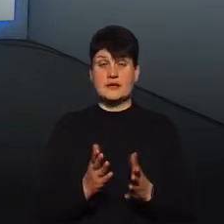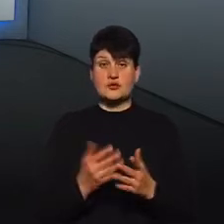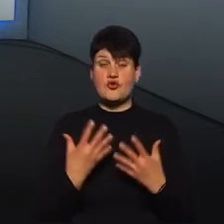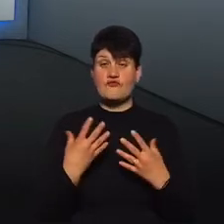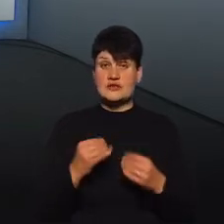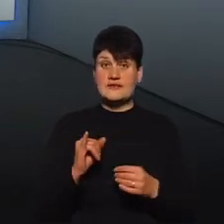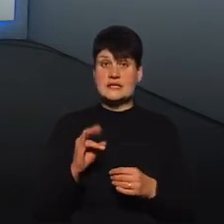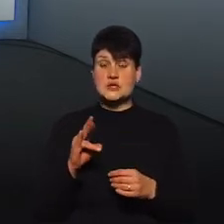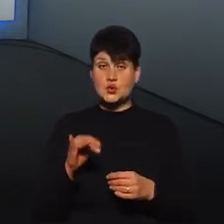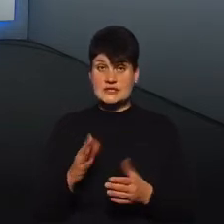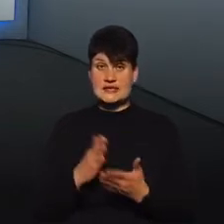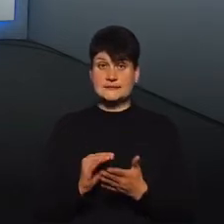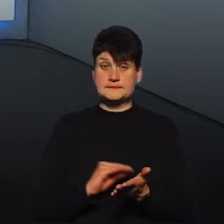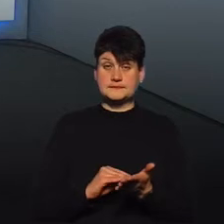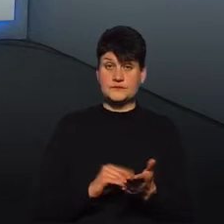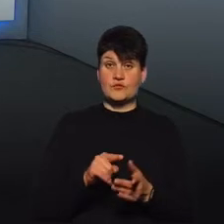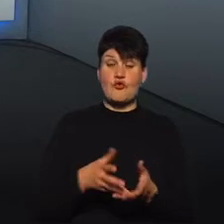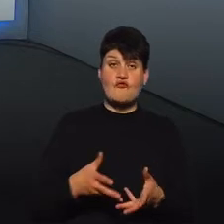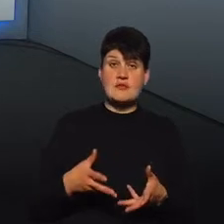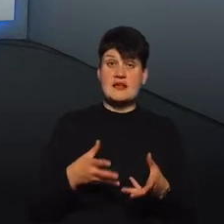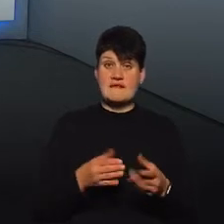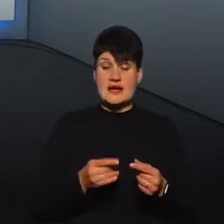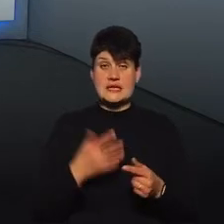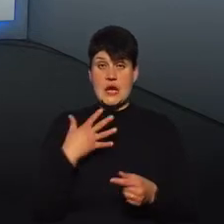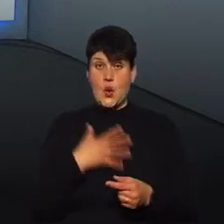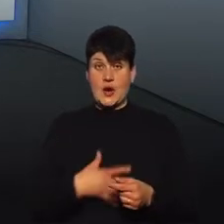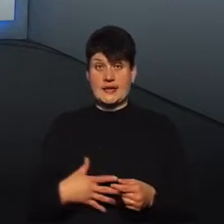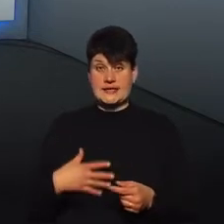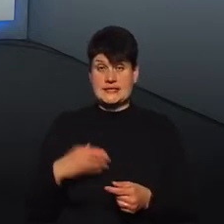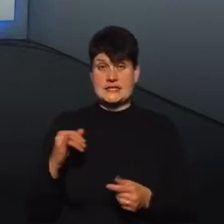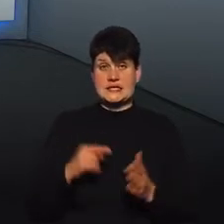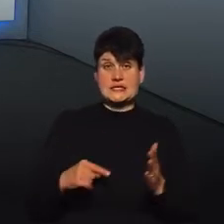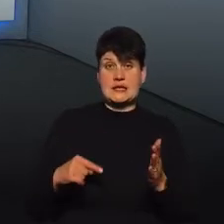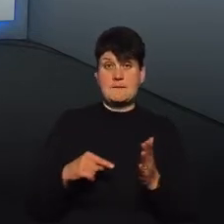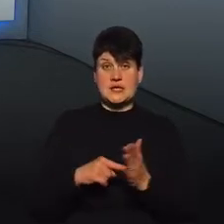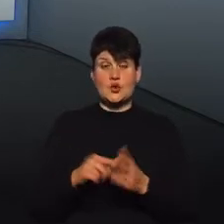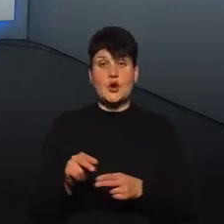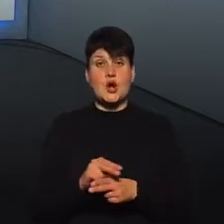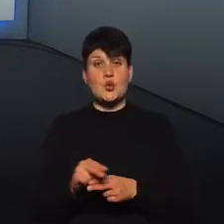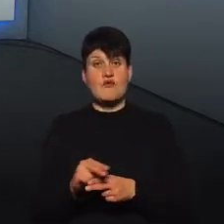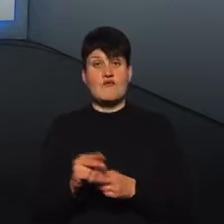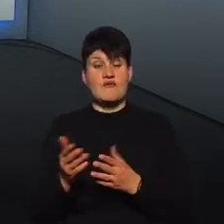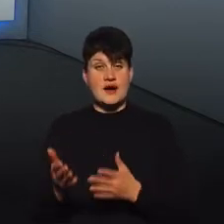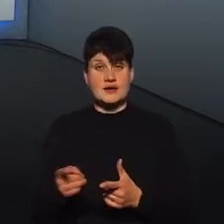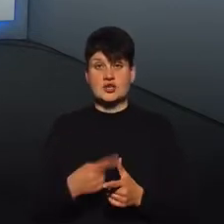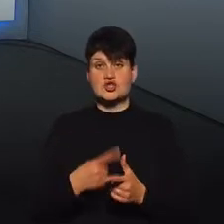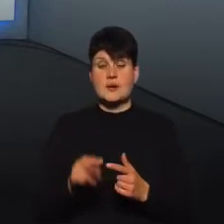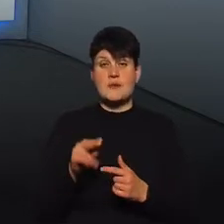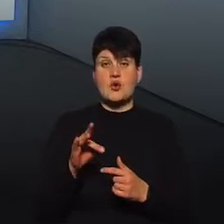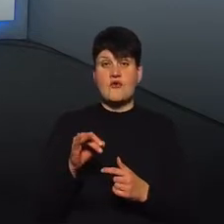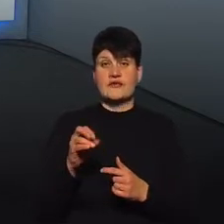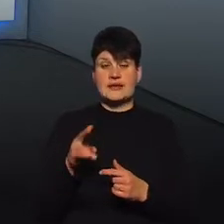зазначено, що вона впливає на організм і з метою чи то лікування, чи будь профілактики, це не може вже